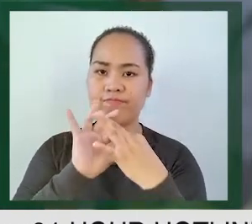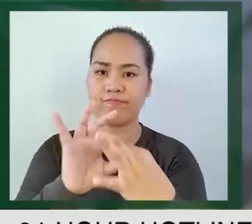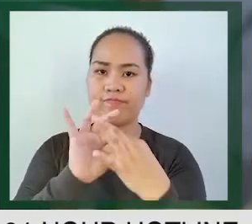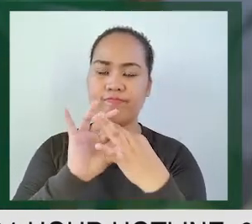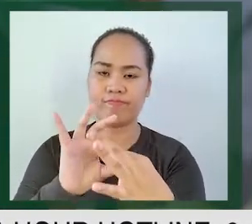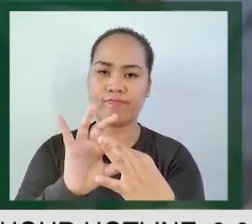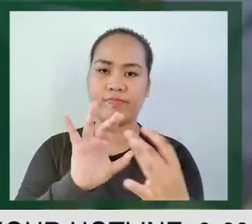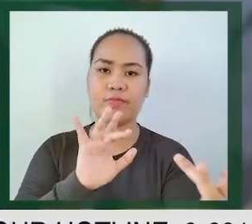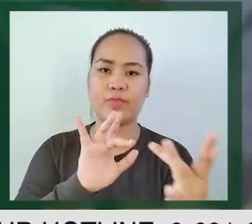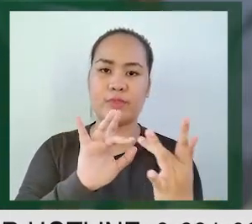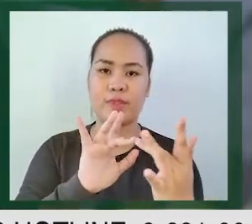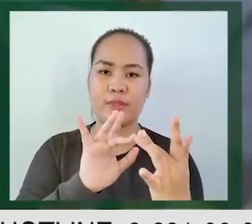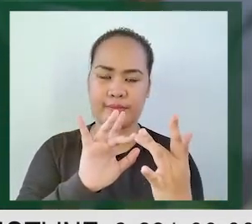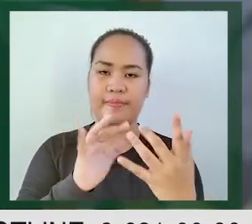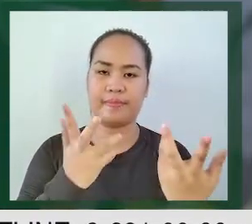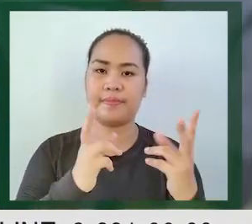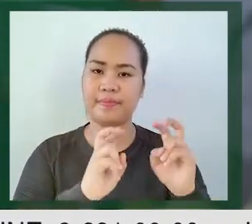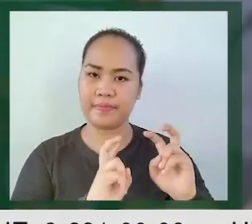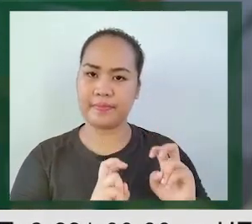no? So,